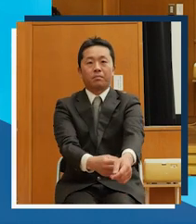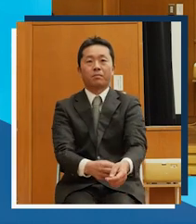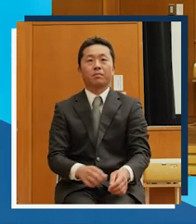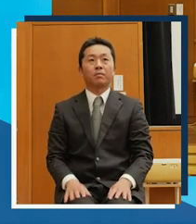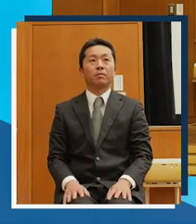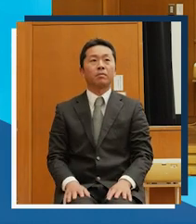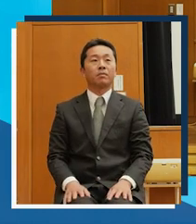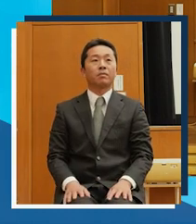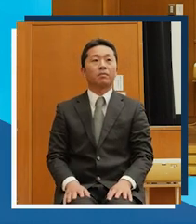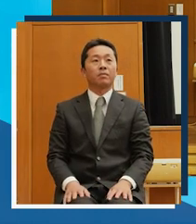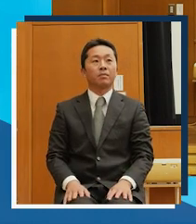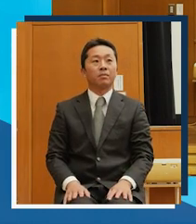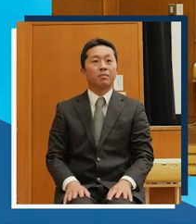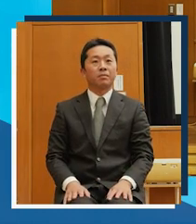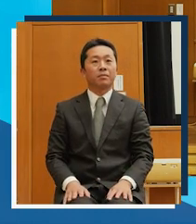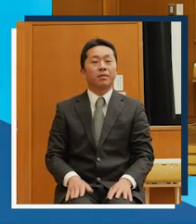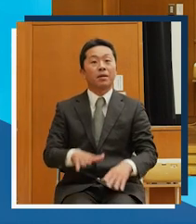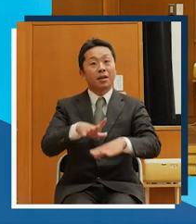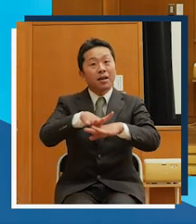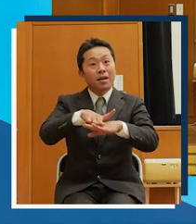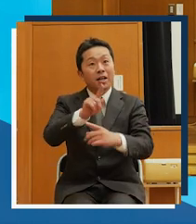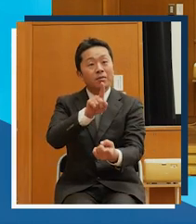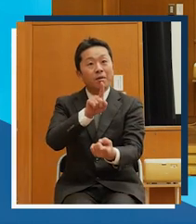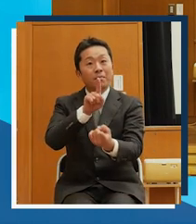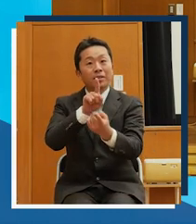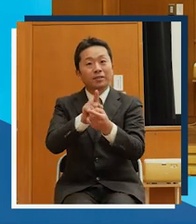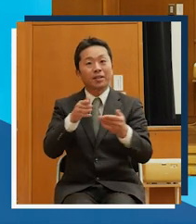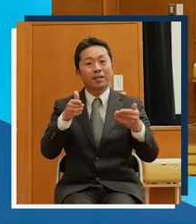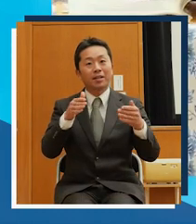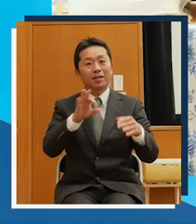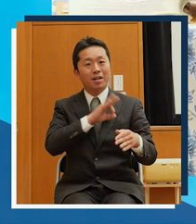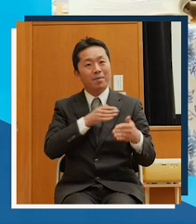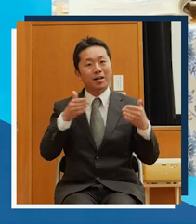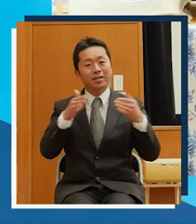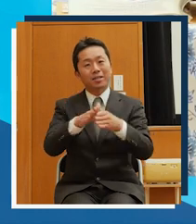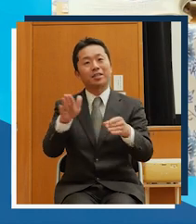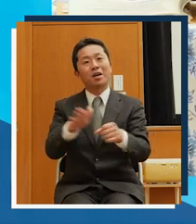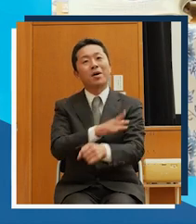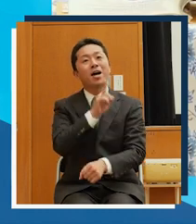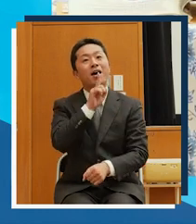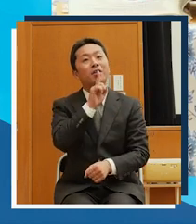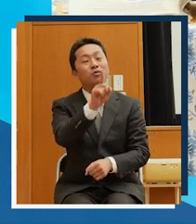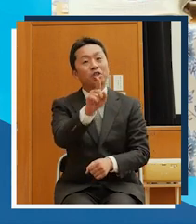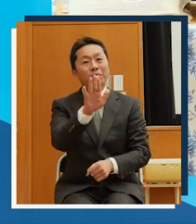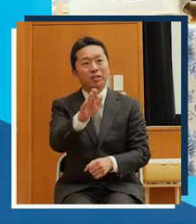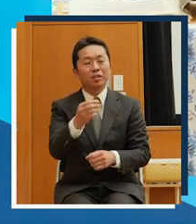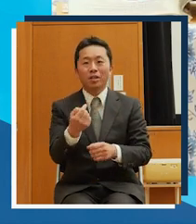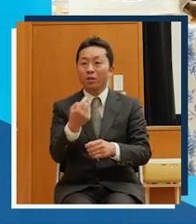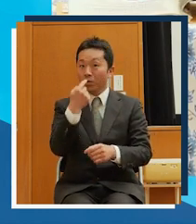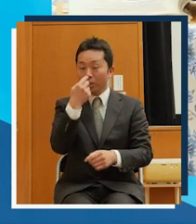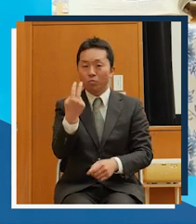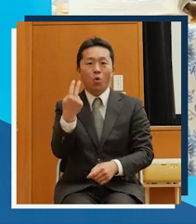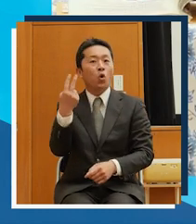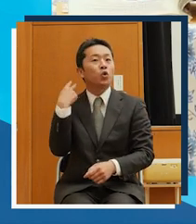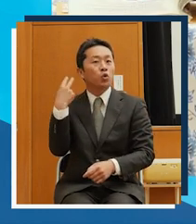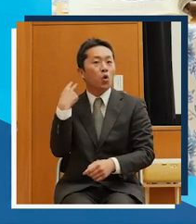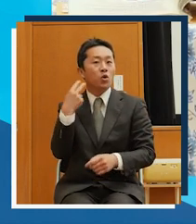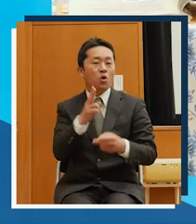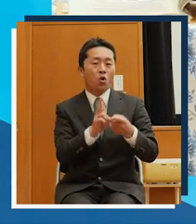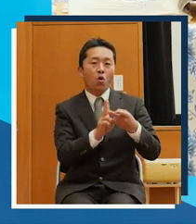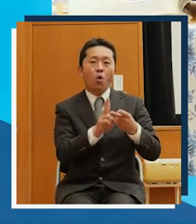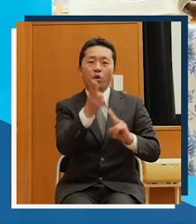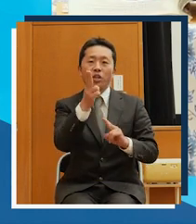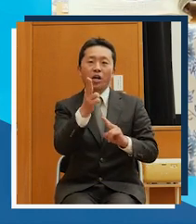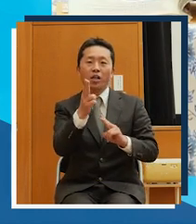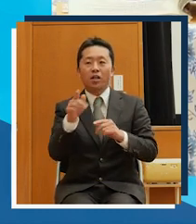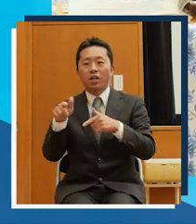ますよ中初めましてさんまソネと言いますごめんなさい私も昨沖縄から東京帰ってきたら温度さで風邪